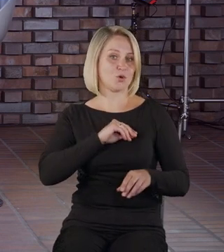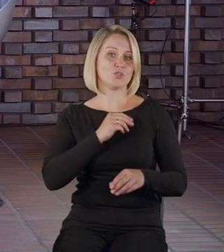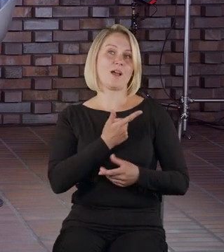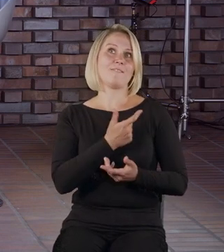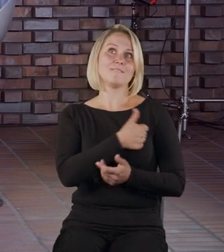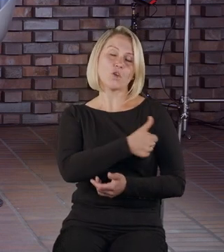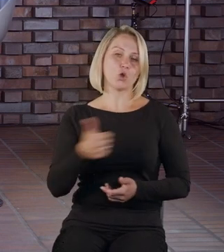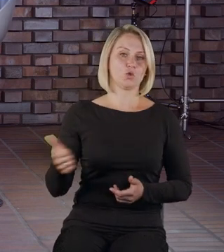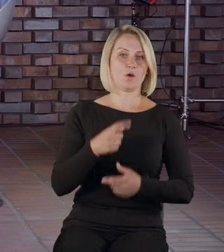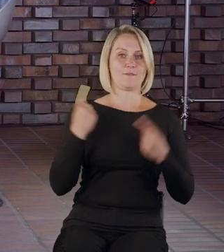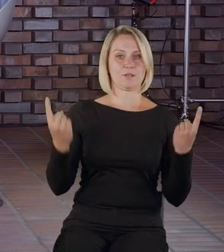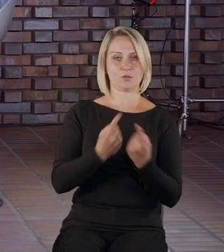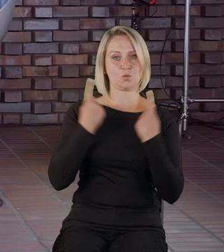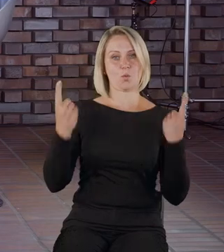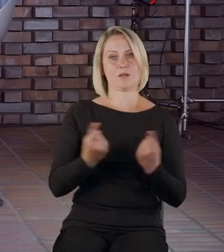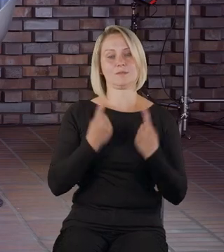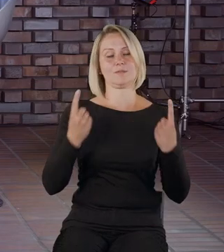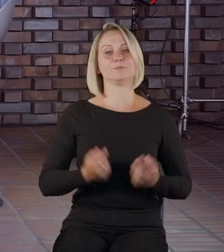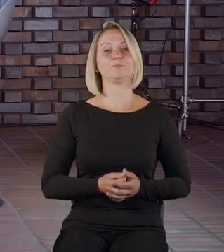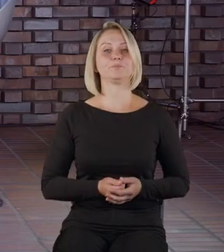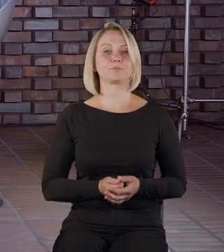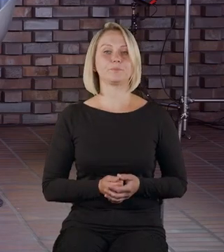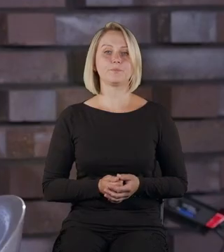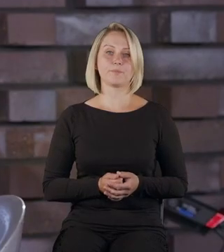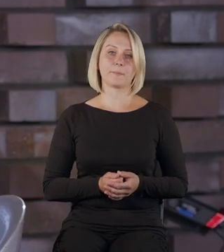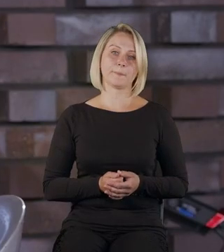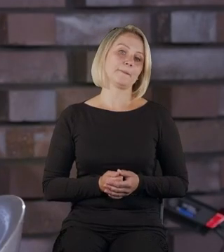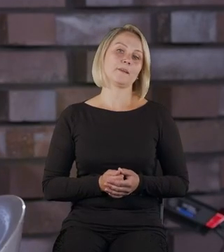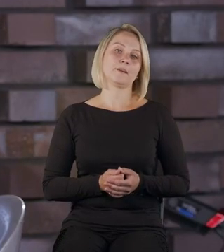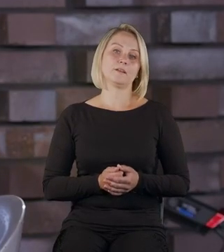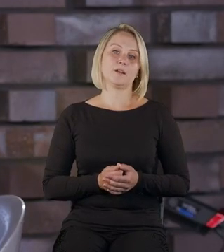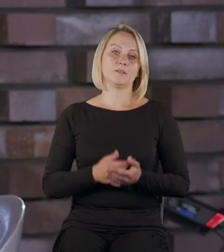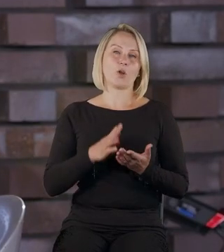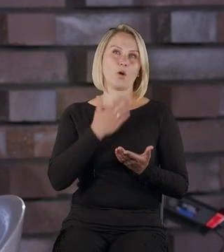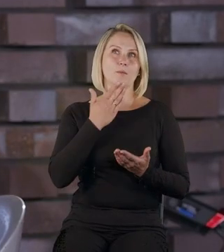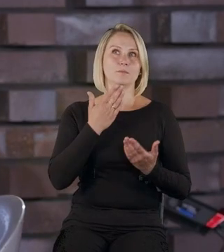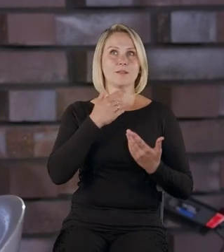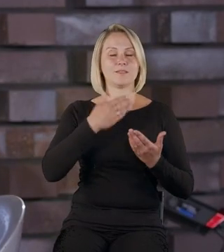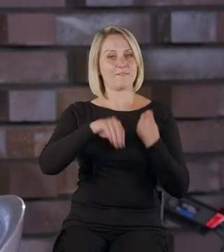wyjątków, sytuacji, w których opłata ta nie jest pobierana. I by wymienić takie